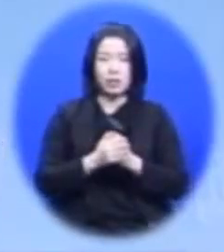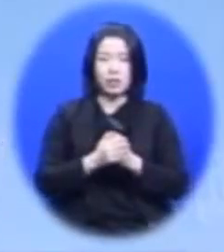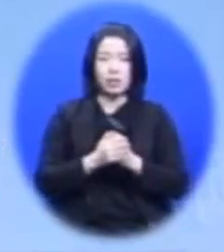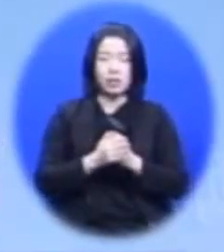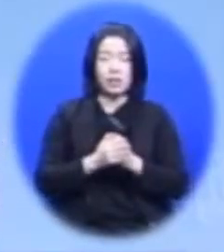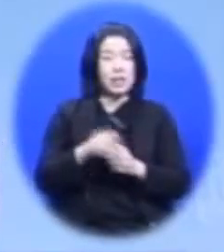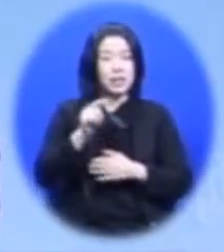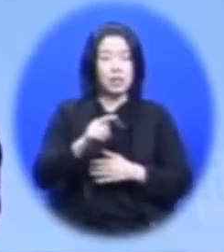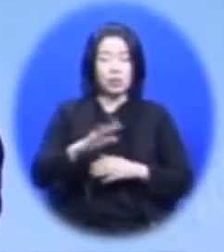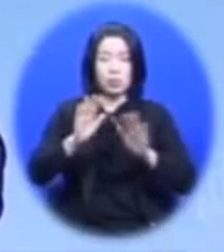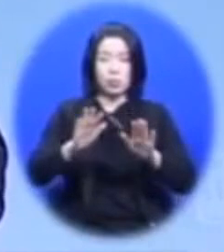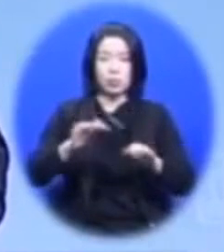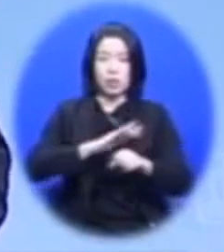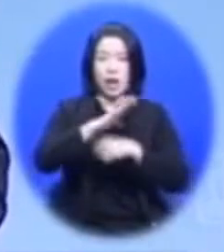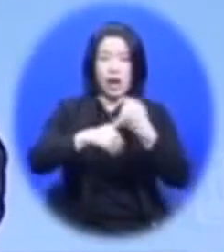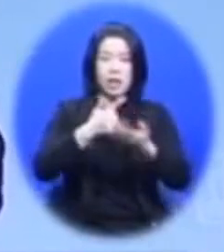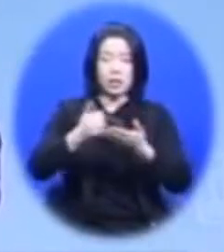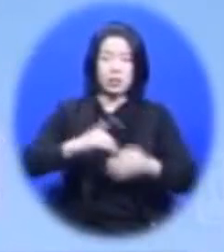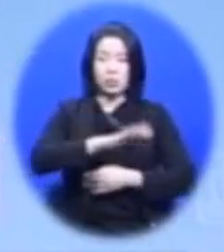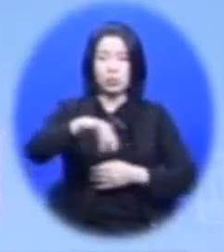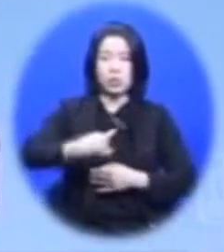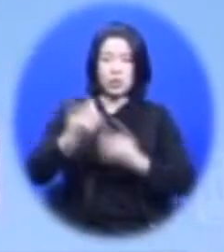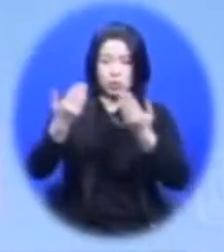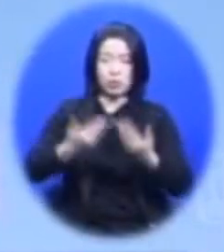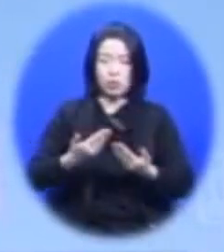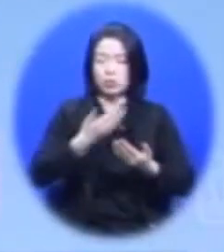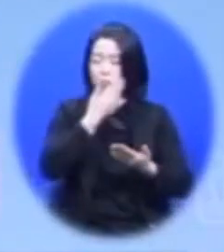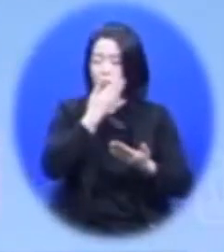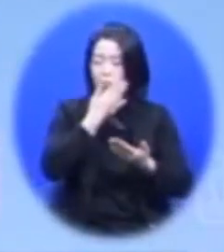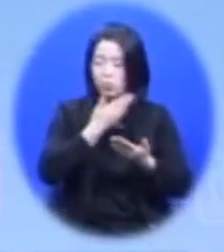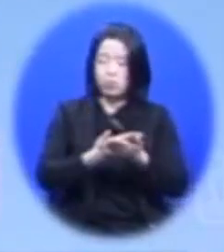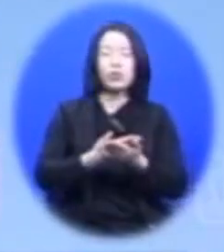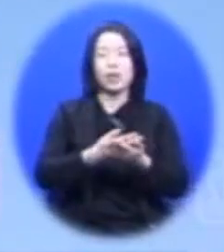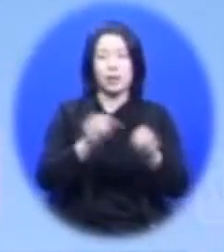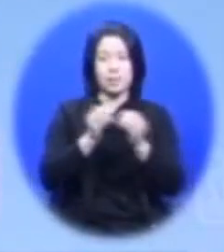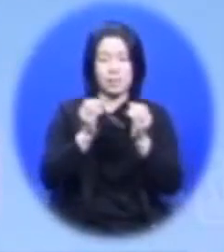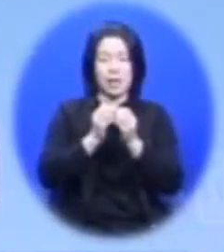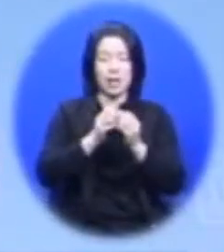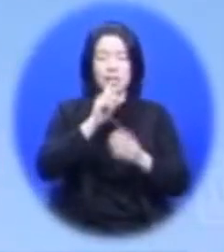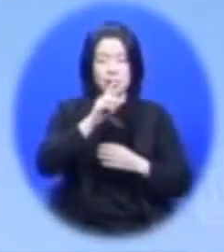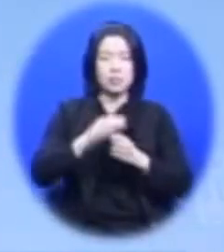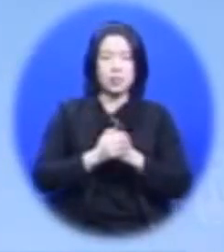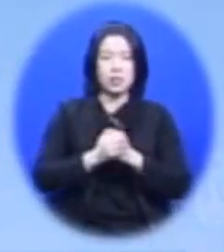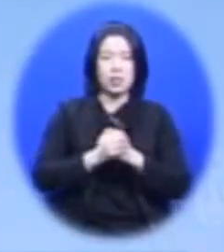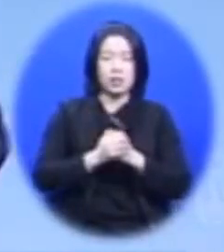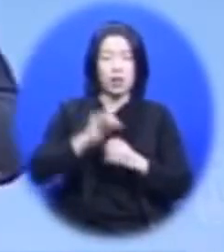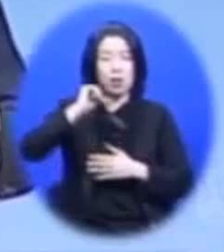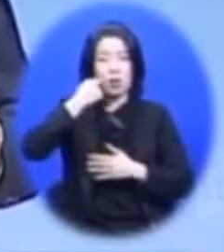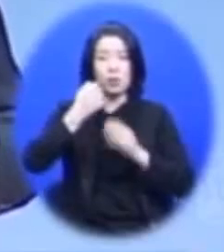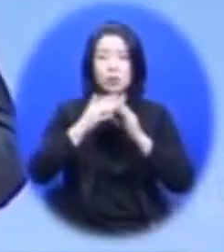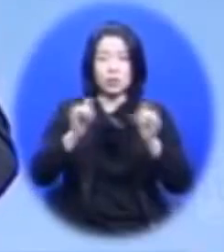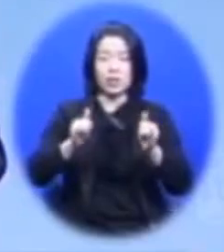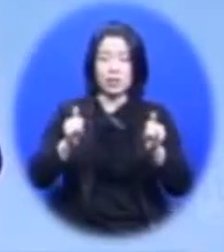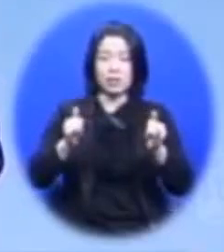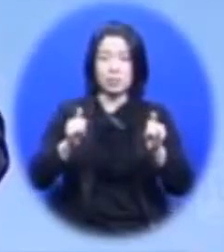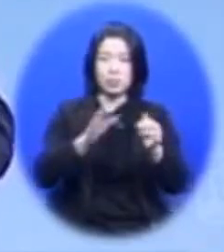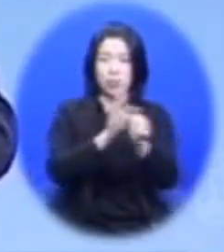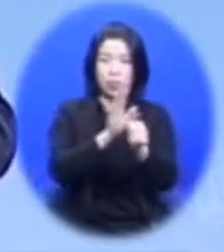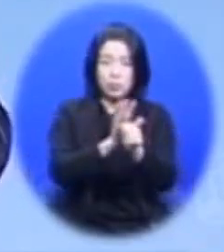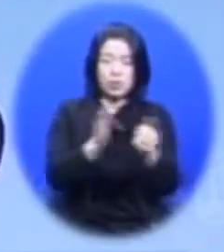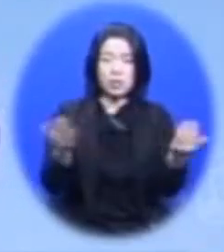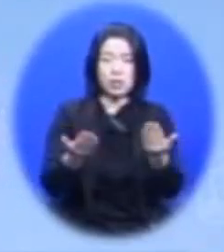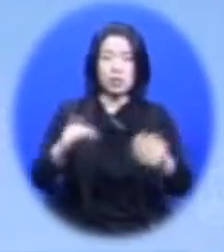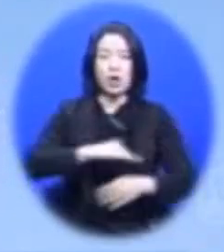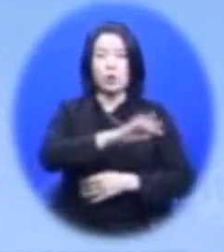이건 오늘 하나님께서 우리에게 주시는 매우 중요한 메시지입니다. 어려운 사람을 돕는 일은